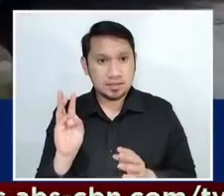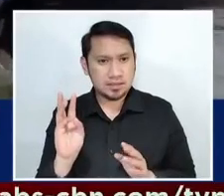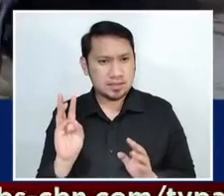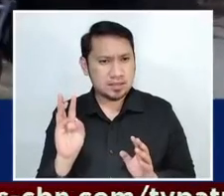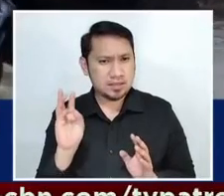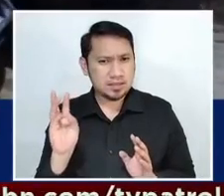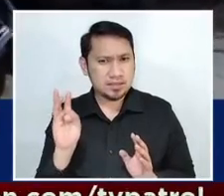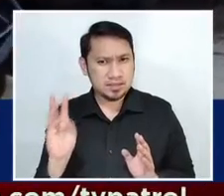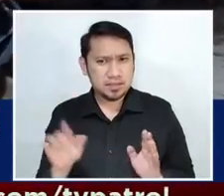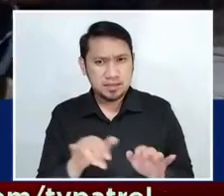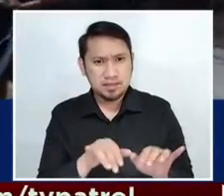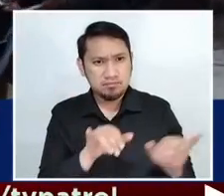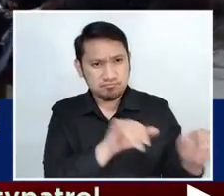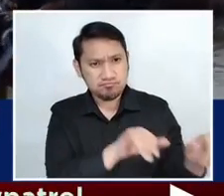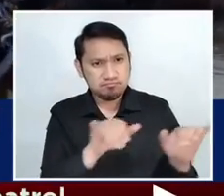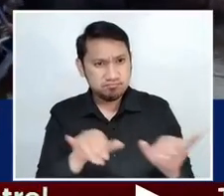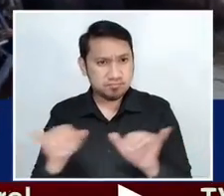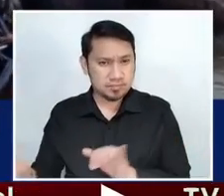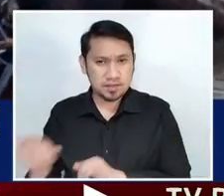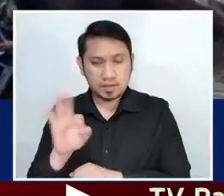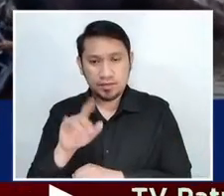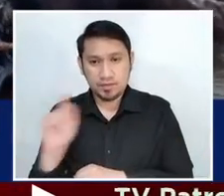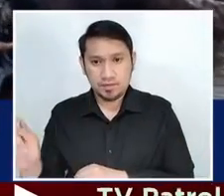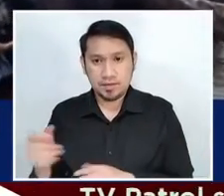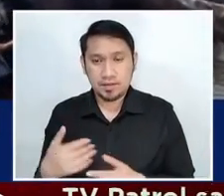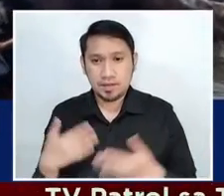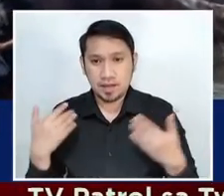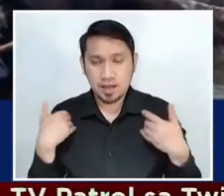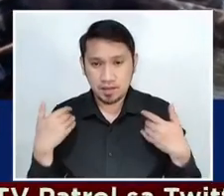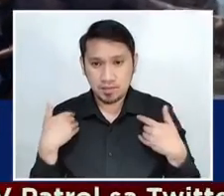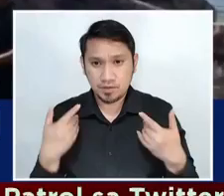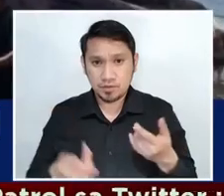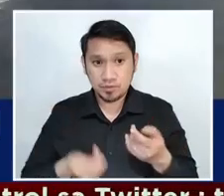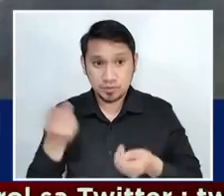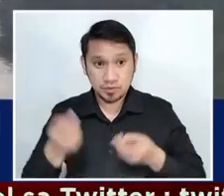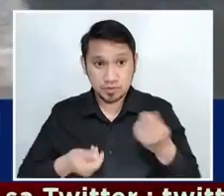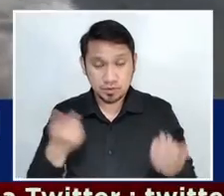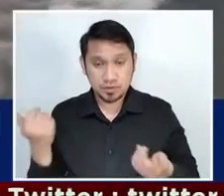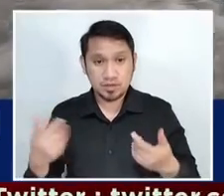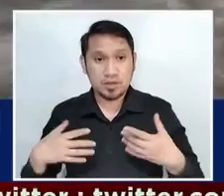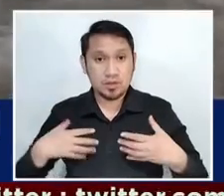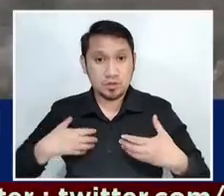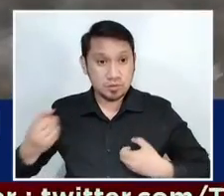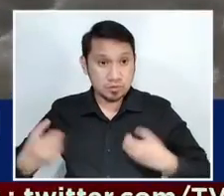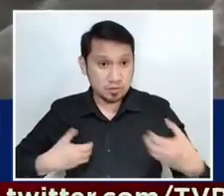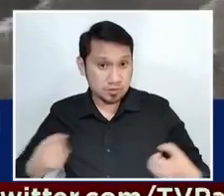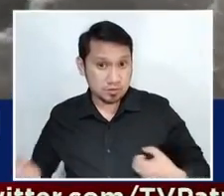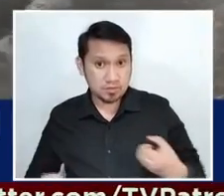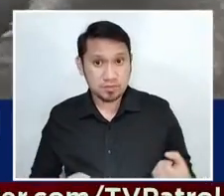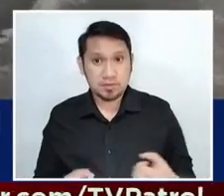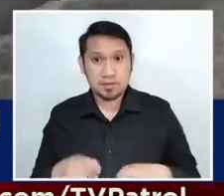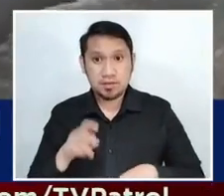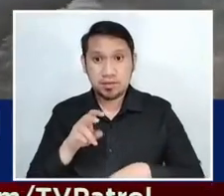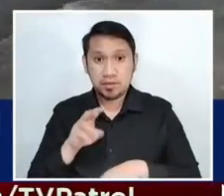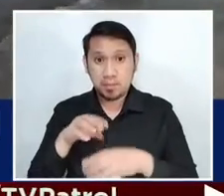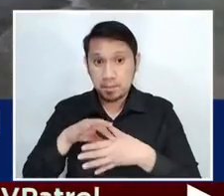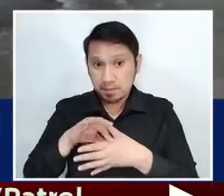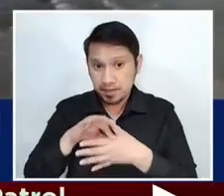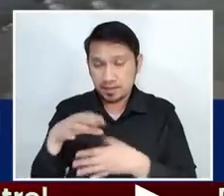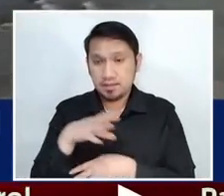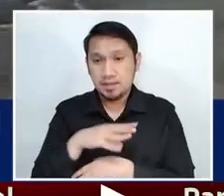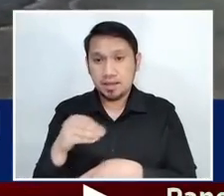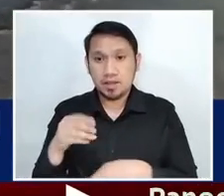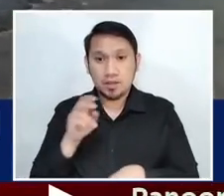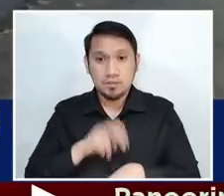haba. Ilang araw ang ginugol ng grupo ni Blatchley para matanggal ang laman ng sperm whale at makuha ang buto nito. Nakatakdang i-display